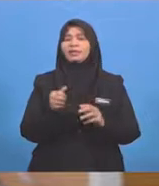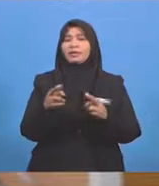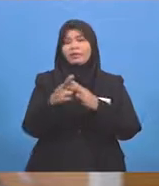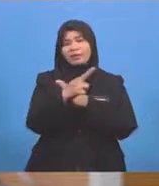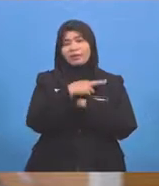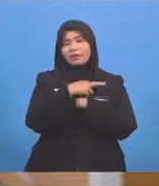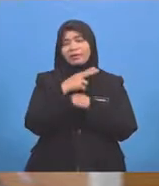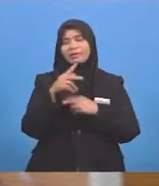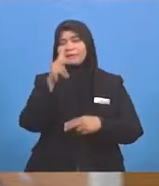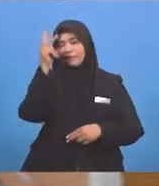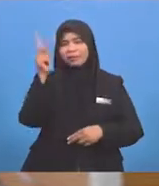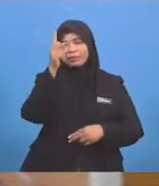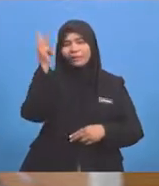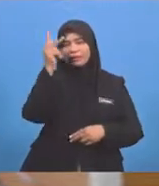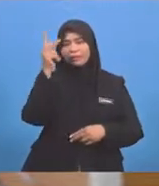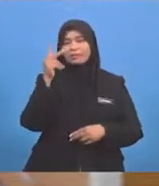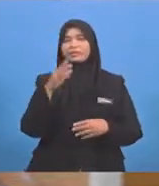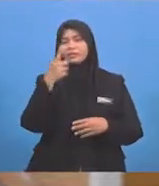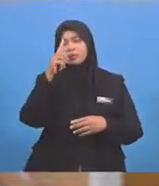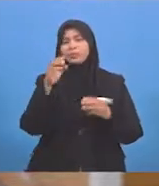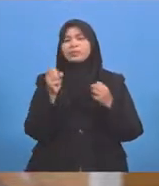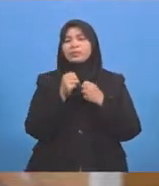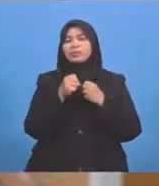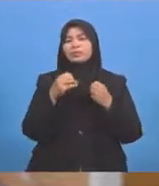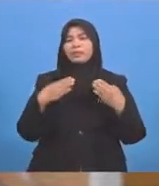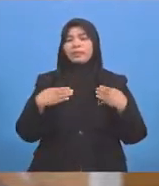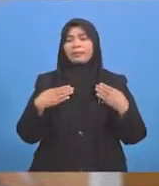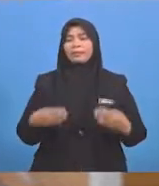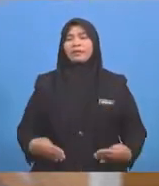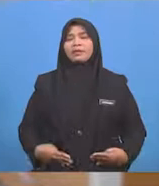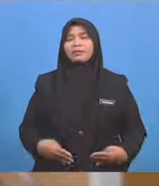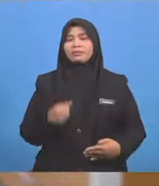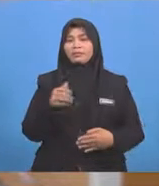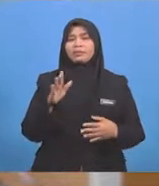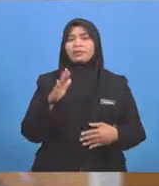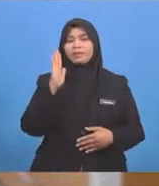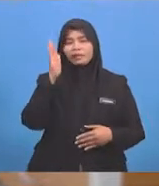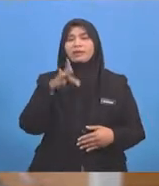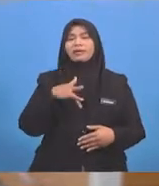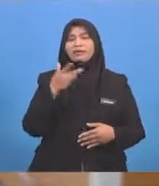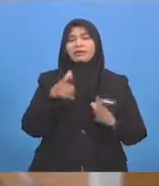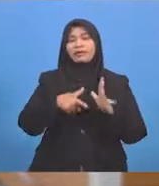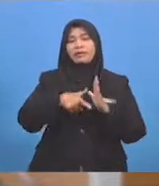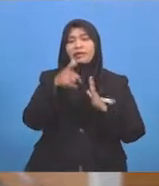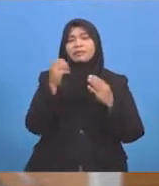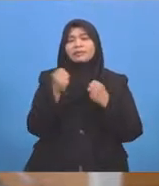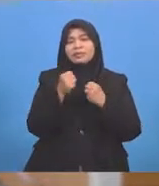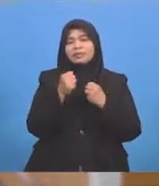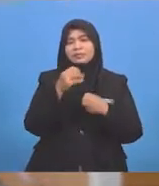bawah kipas. Bagi menyejukkan badan, ya, anda akan berasa lebih sejuk. Mengapakah hal ini